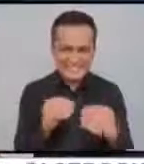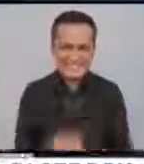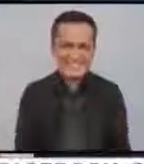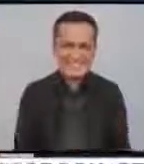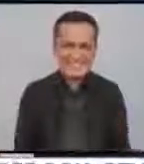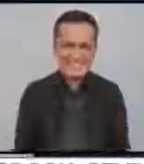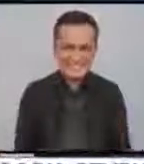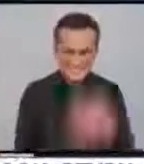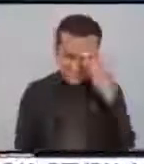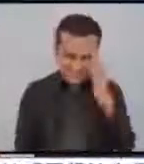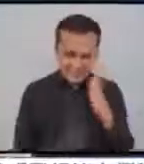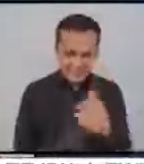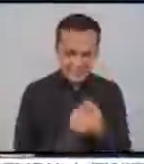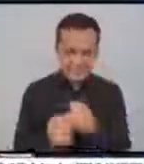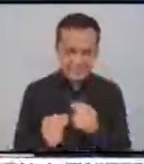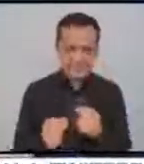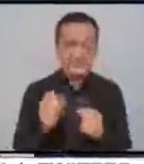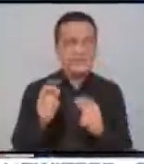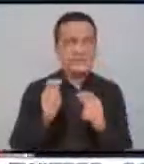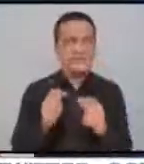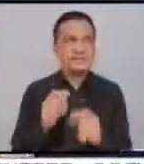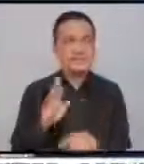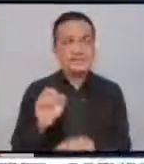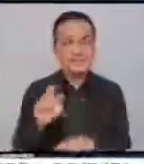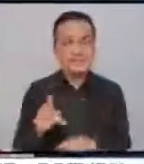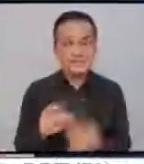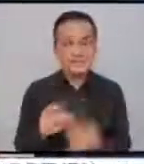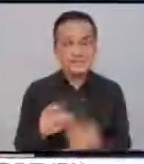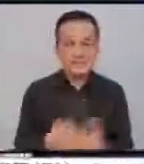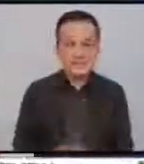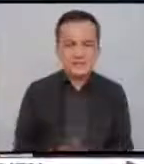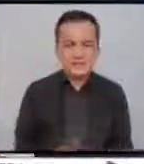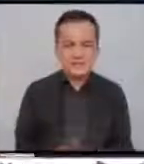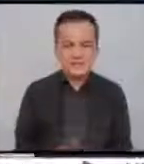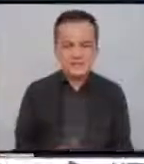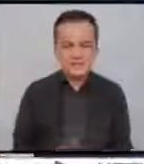Tutorial. At yan mga ka-RSP ha. Thank you, Daniel. Grabe. Enjoy po kayo at salamat po sa pagpunta dito.